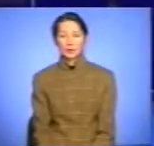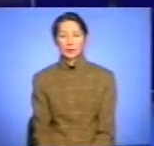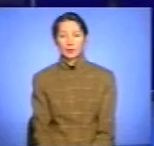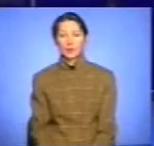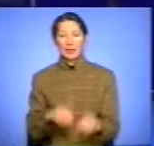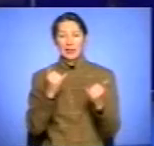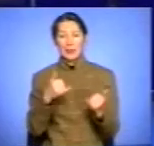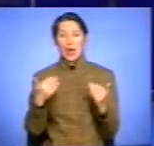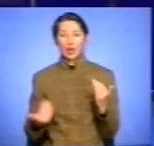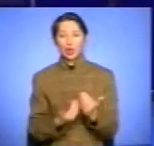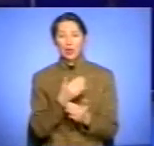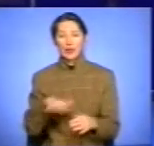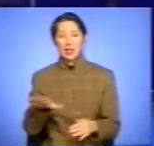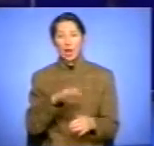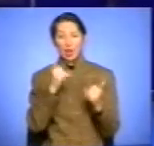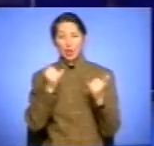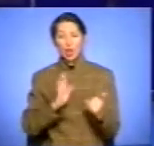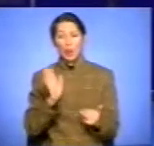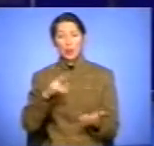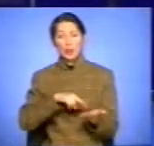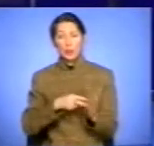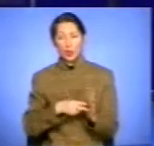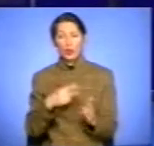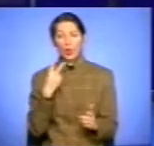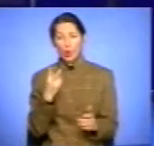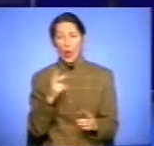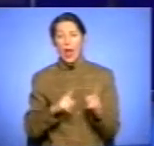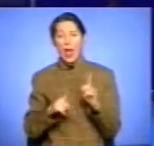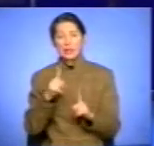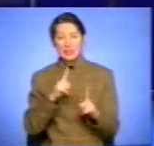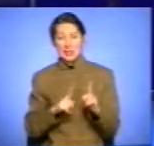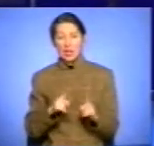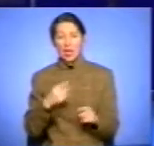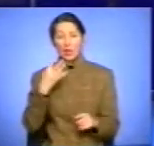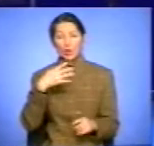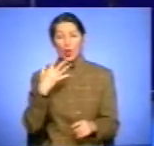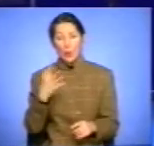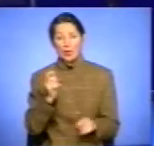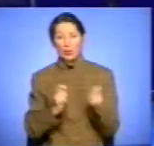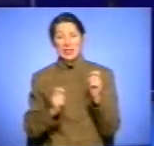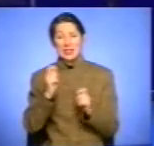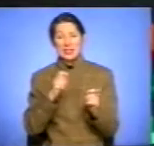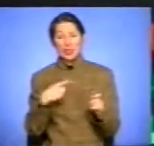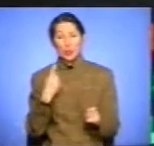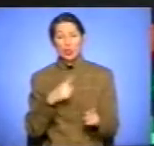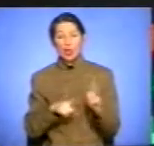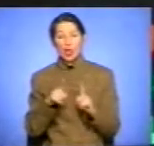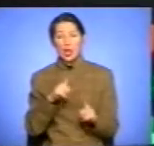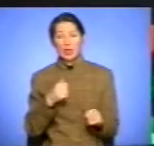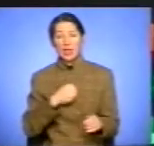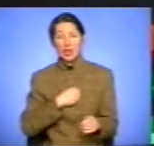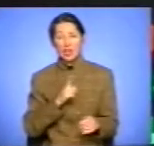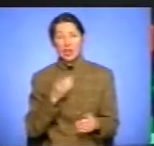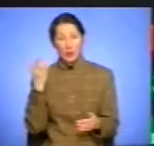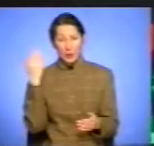А тепер до новин краю на сьогодні було заплановано друге пленарне засідання 45 сесії обласної ради на жаль які